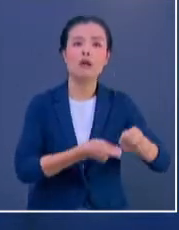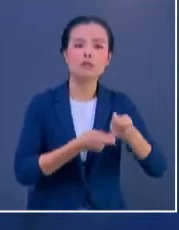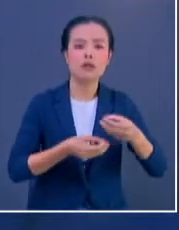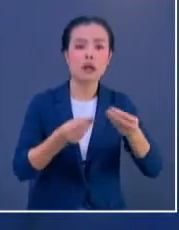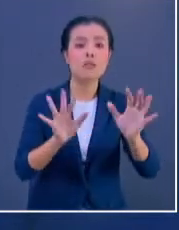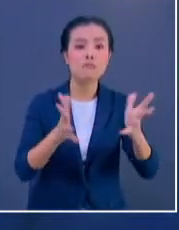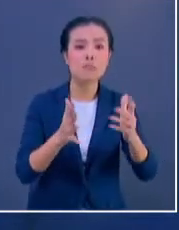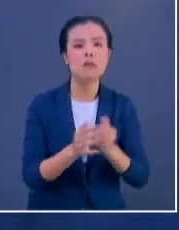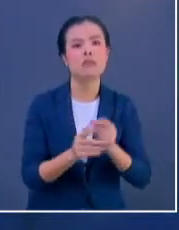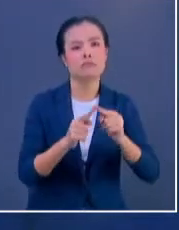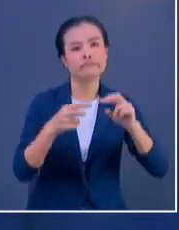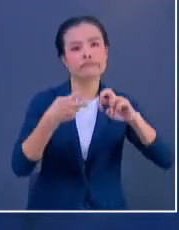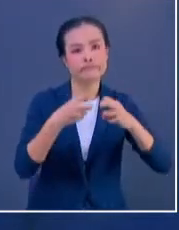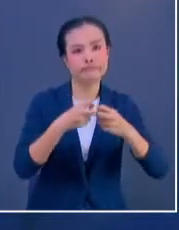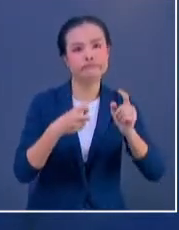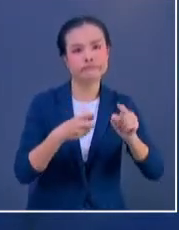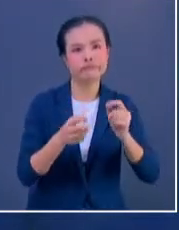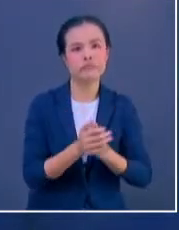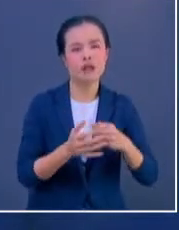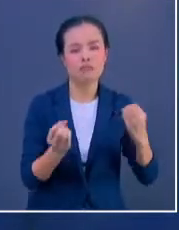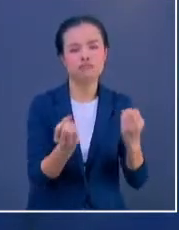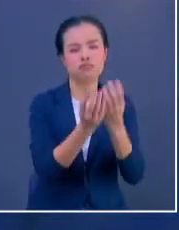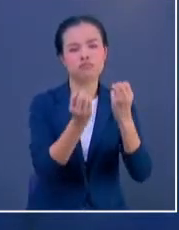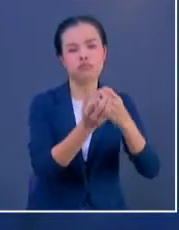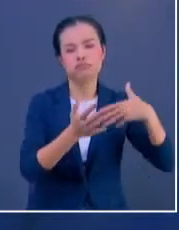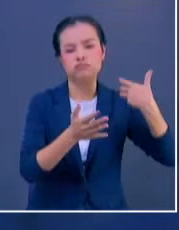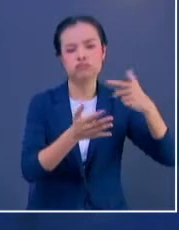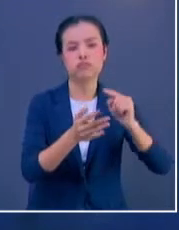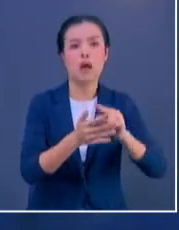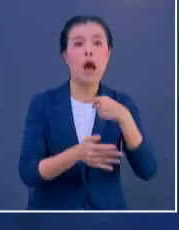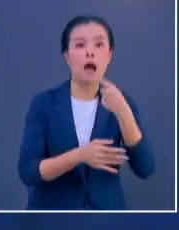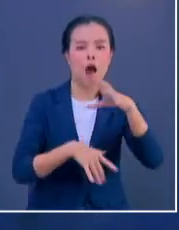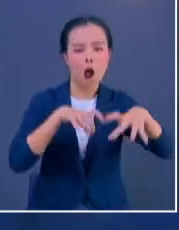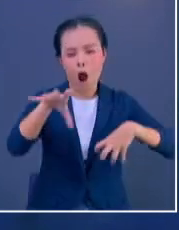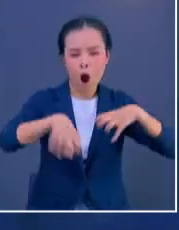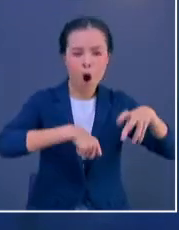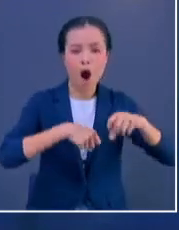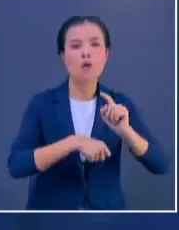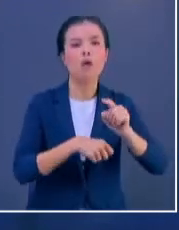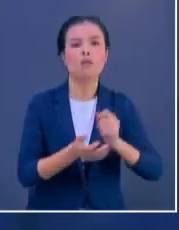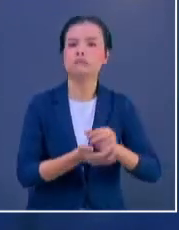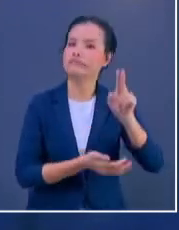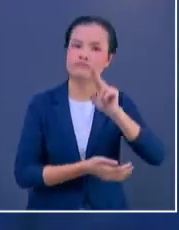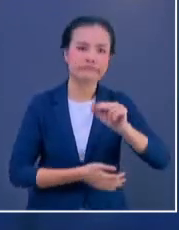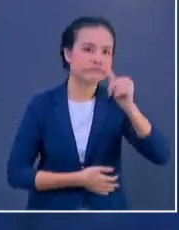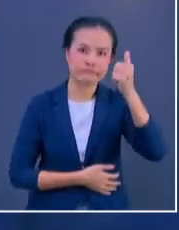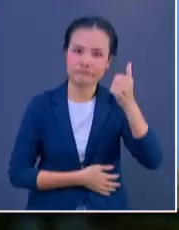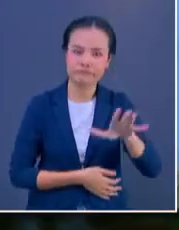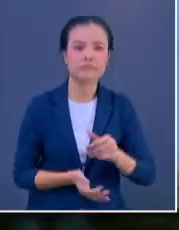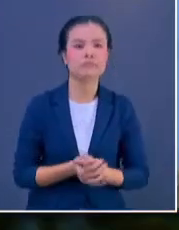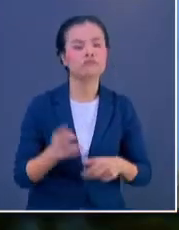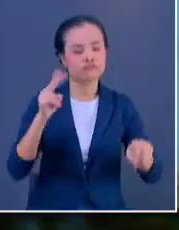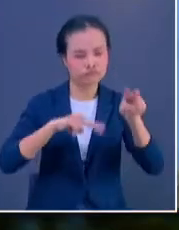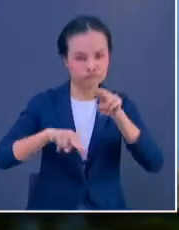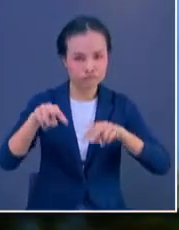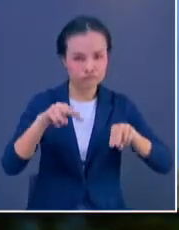นะแล้วสุดท้ายก็กลายเป็นปัญหาเนี่ยปัญหาเรื้อรังอย่างนี้ก็เกิดขึ้นแบบว่ามือใครยาวสายว่าสายว่าเอาระบบนี้เรื่องใช้ไม่ได้แล้วนะครับ ต้องมีการตรวจส